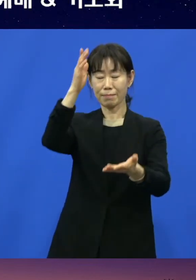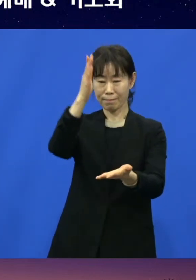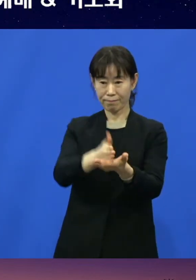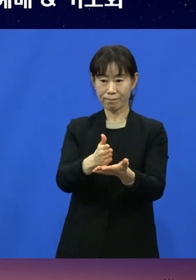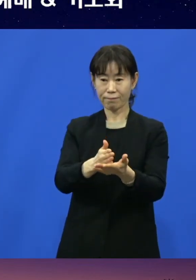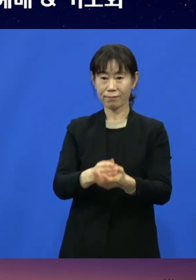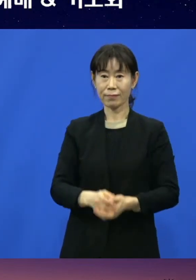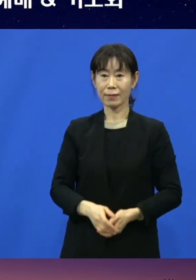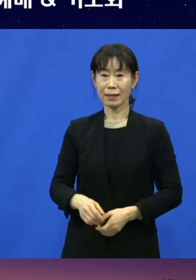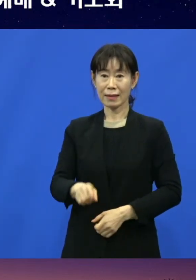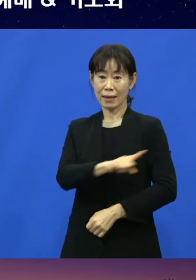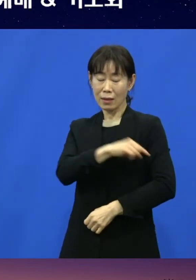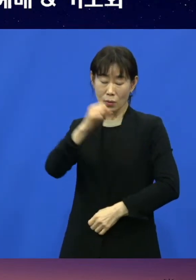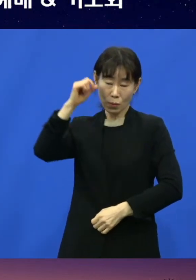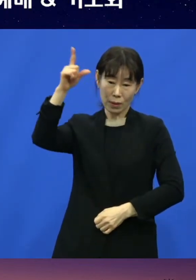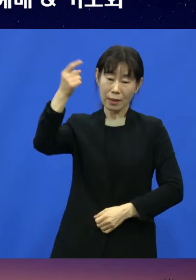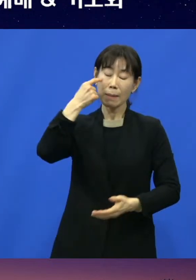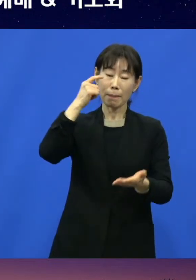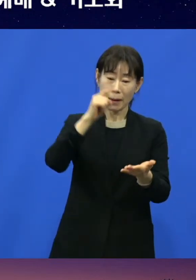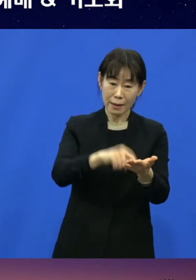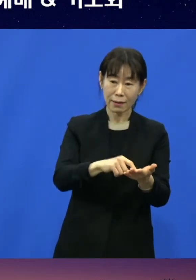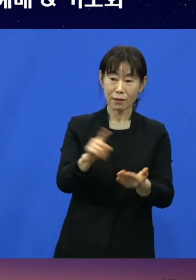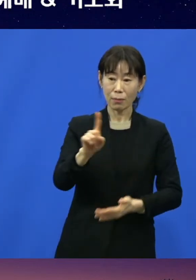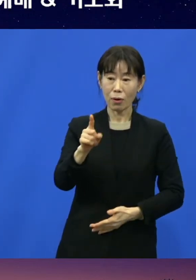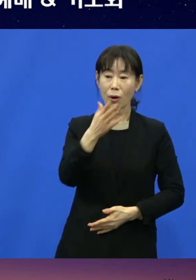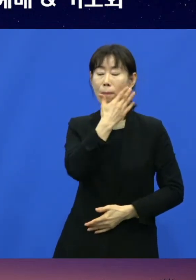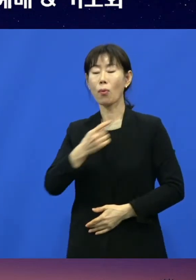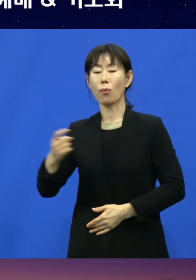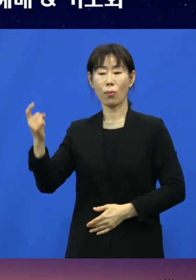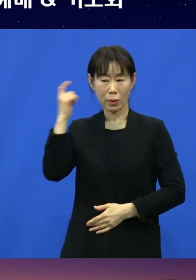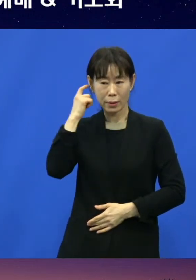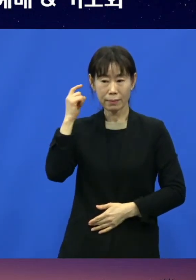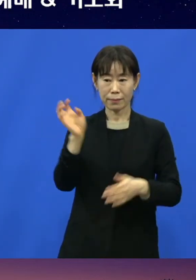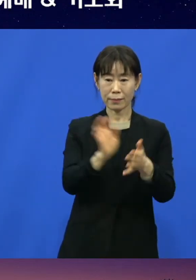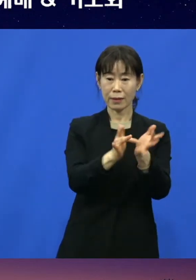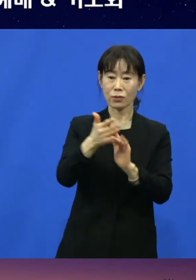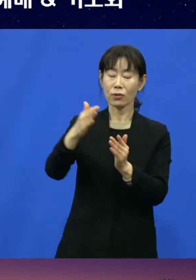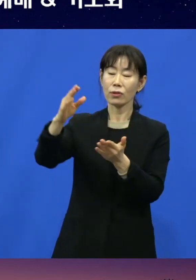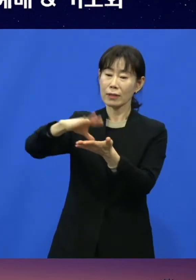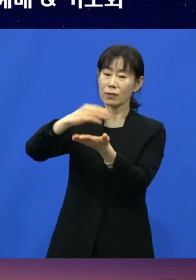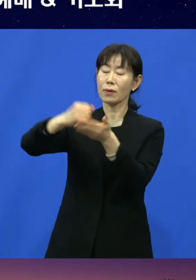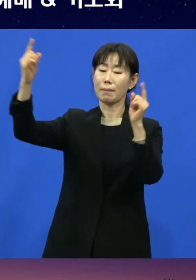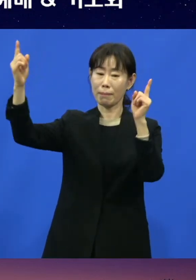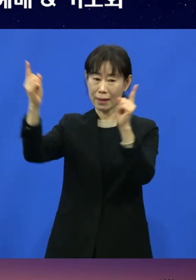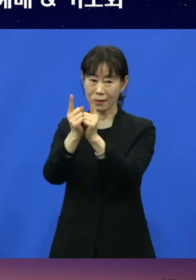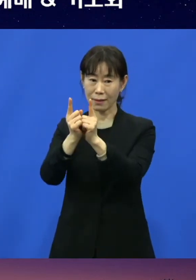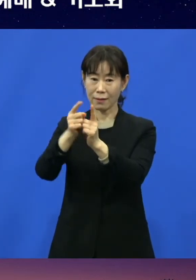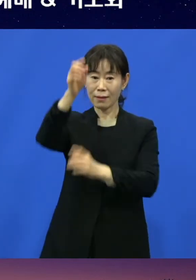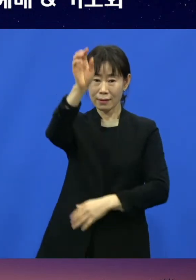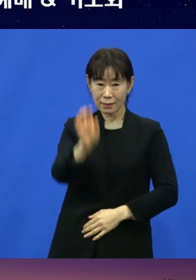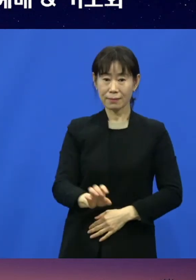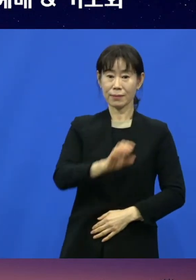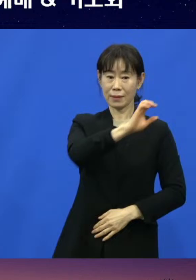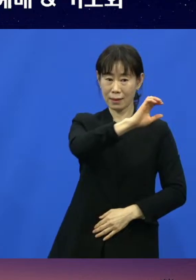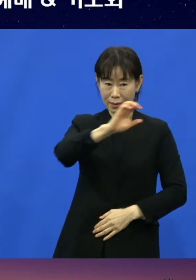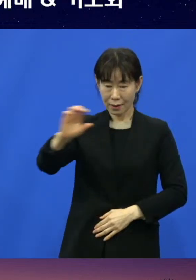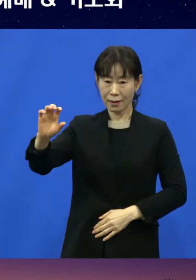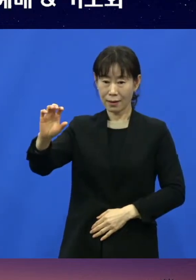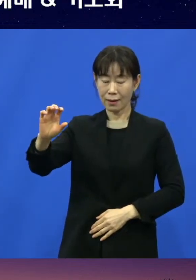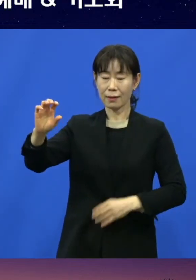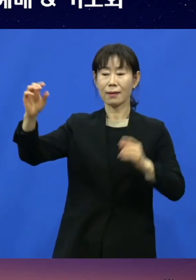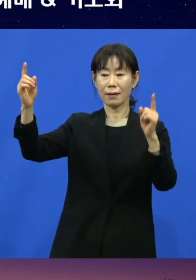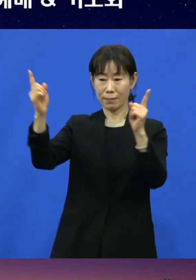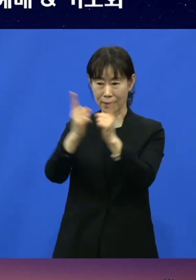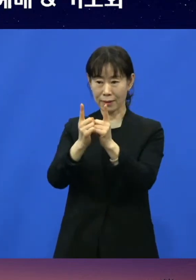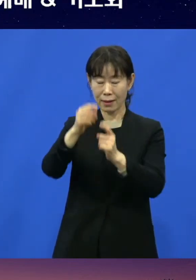가장 위대한 발견은 바로 복음이고 예수 그리스도고 십자가고, 그걸 통하여